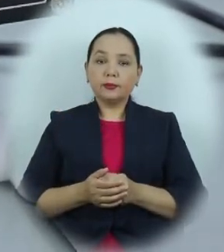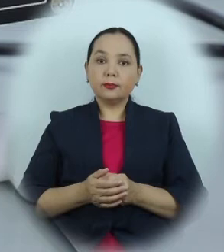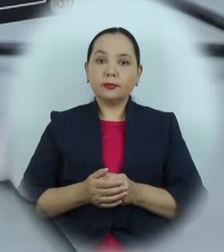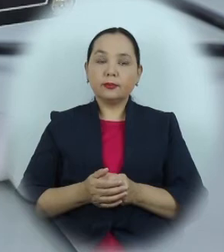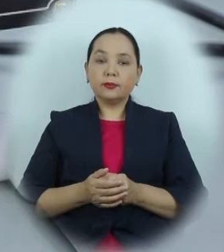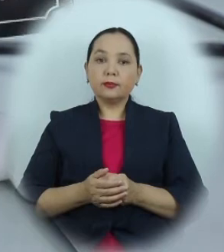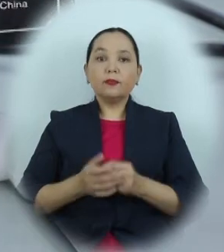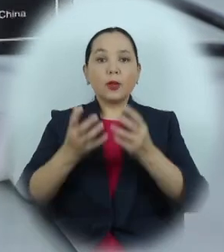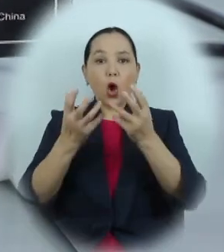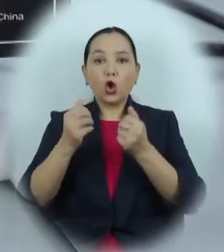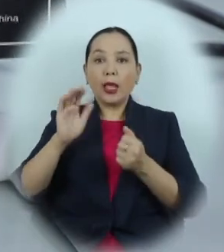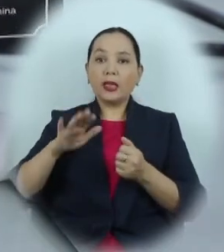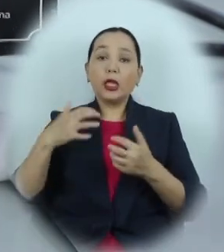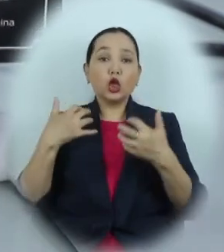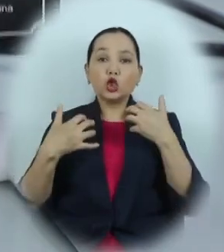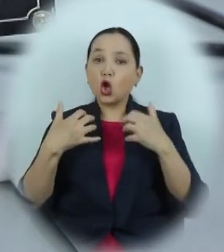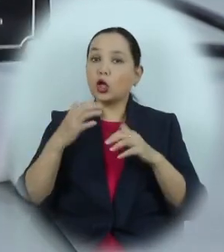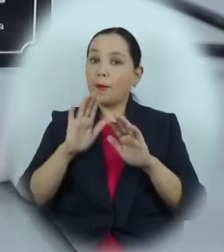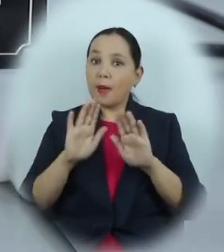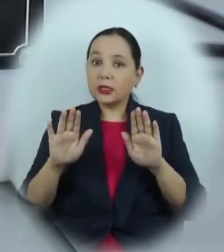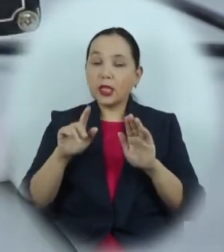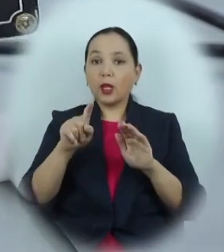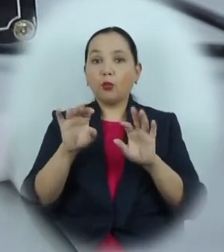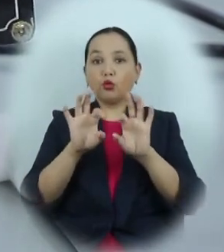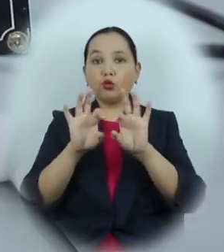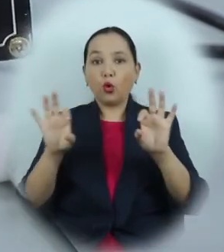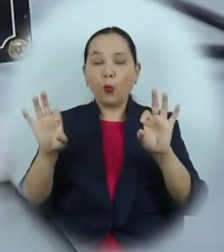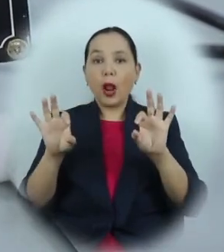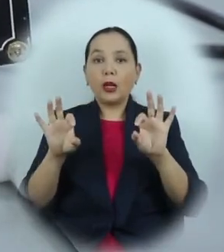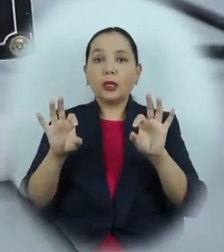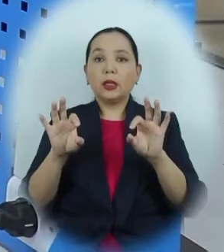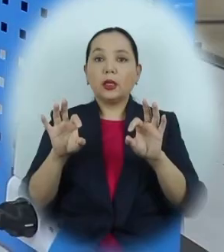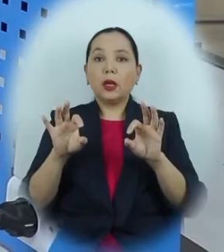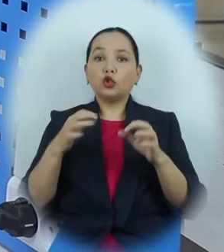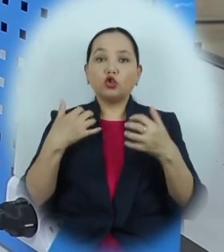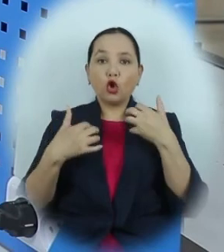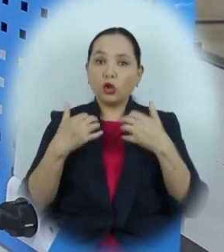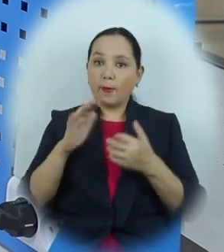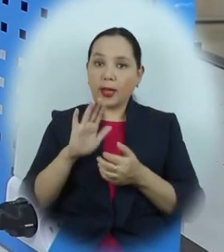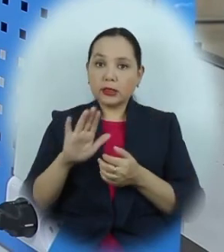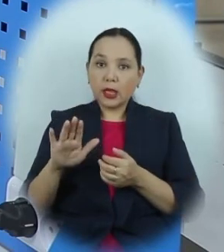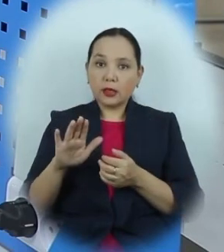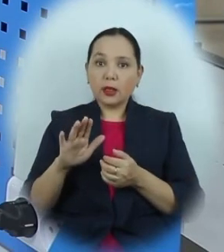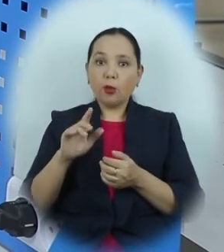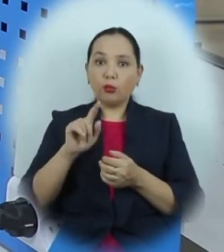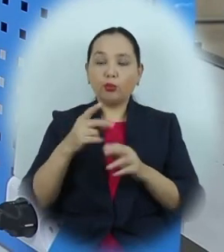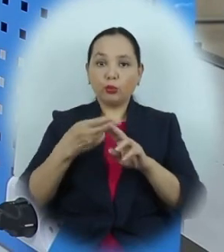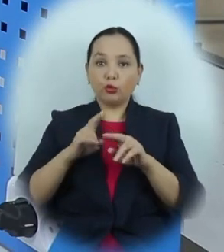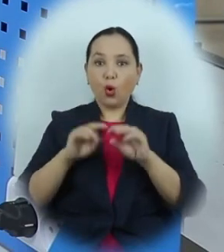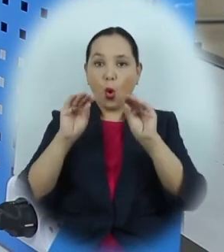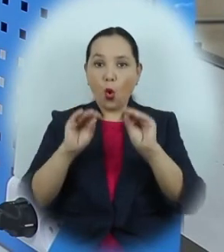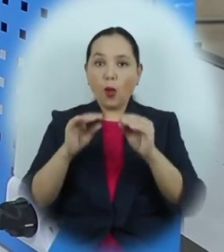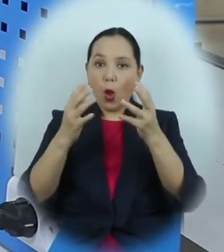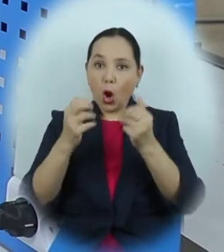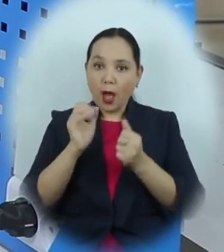Xo'p, olgandan keyin shoshilmasdan bu turbamizni sug'urib olgandan keyin shoshilmasdan buni qo'yib